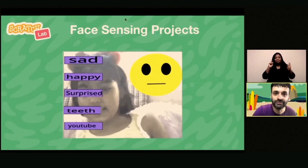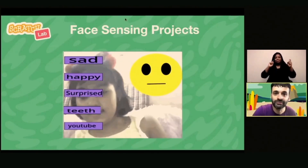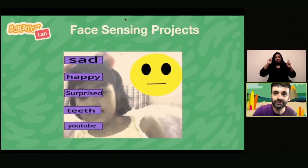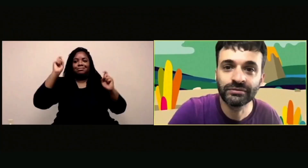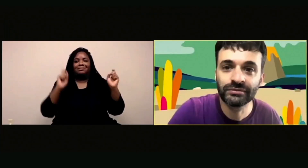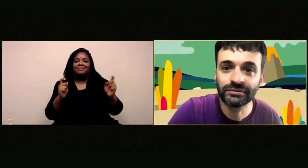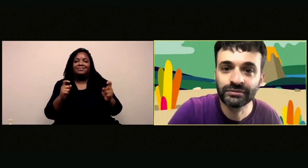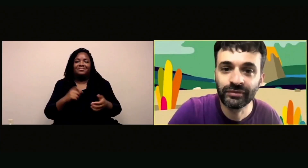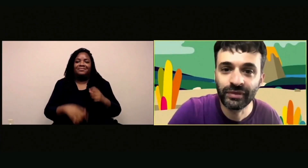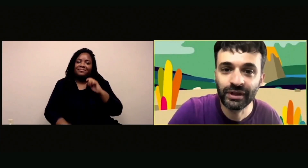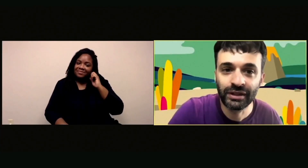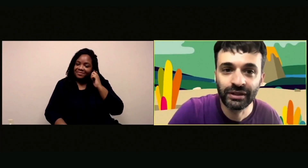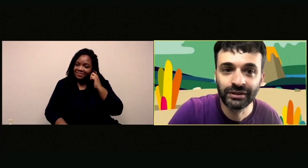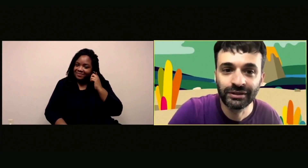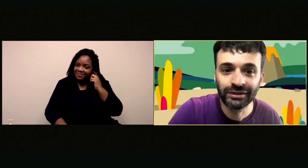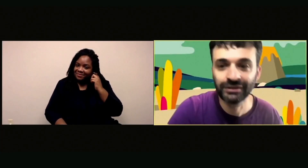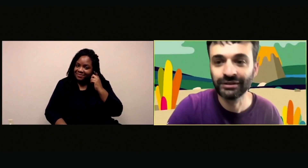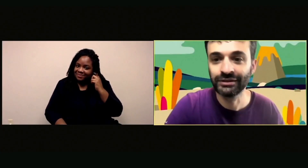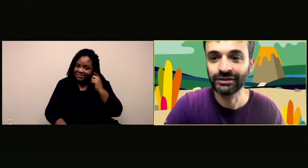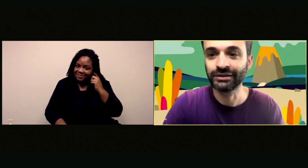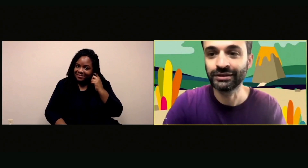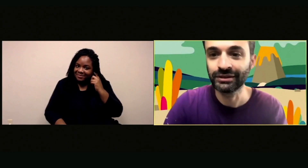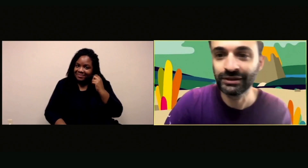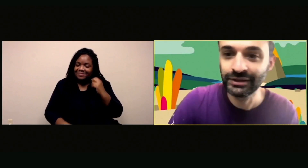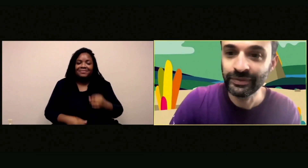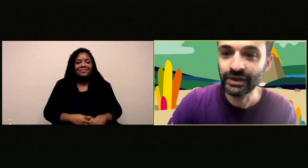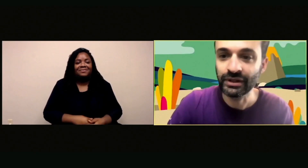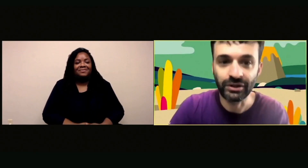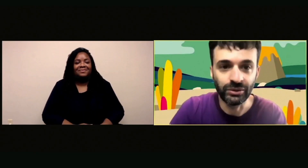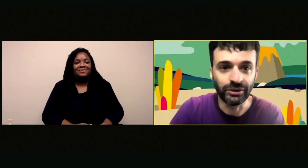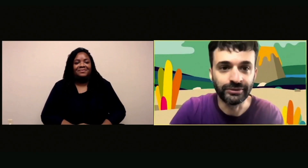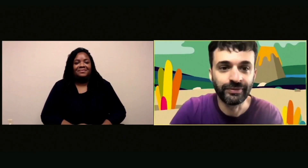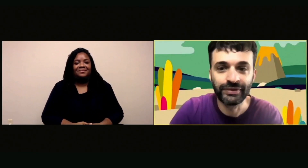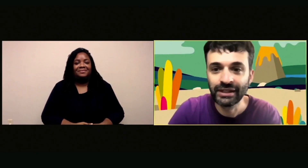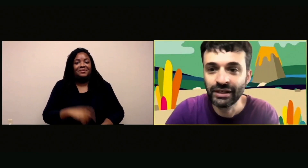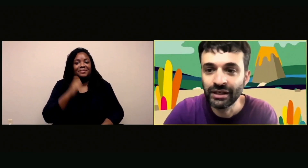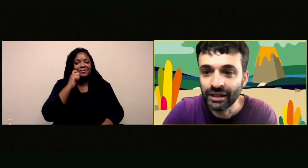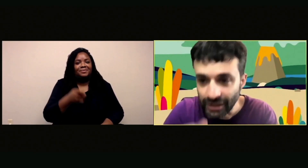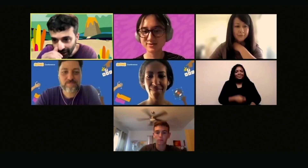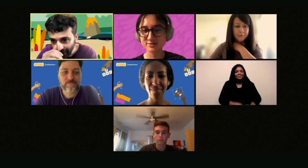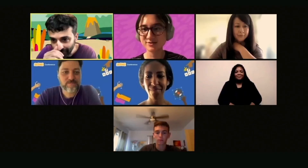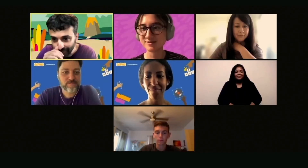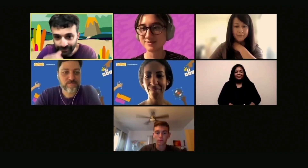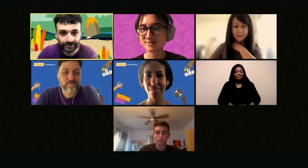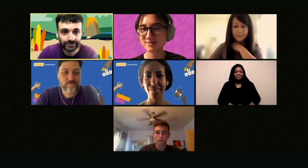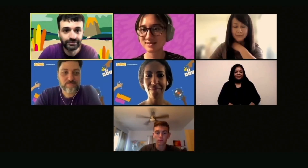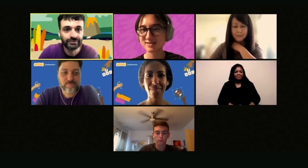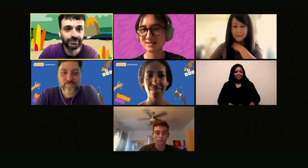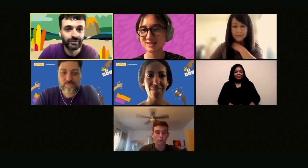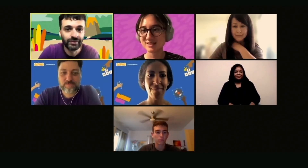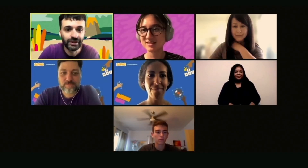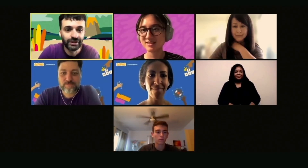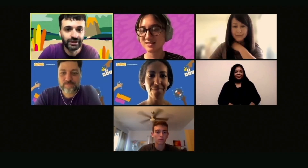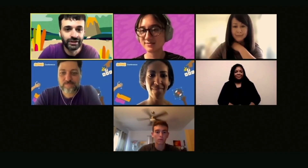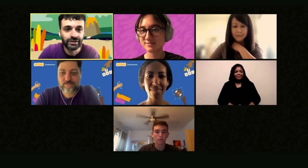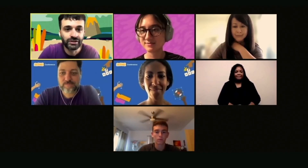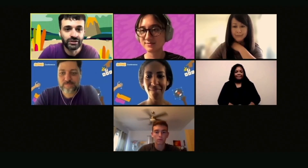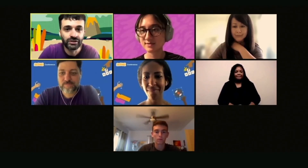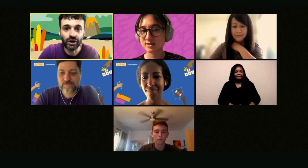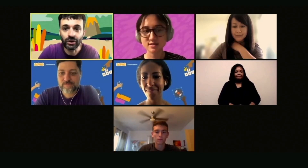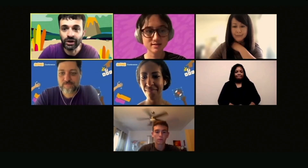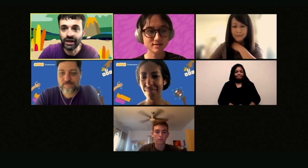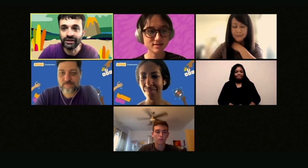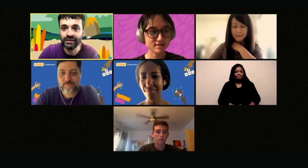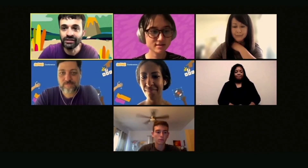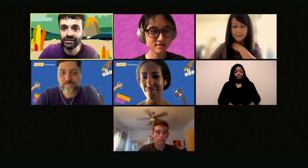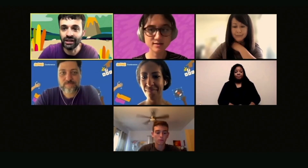dentone eccetera eccetera sorpresa mi piace come l'ho spessa e questo serve